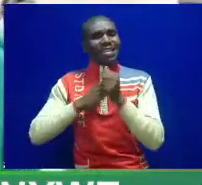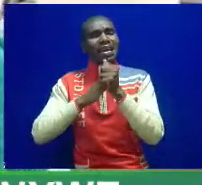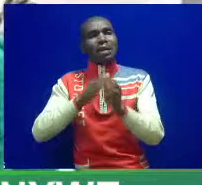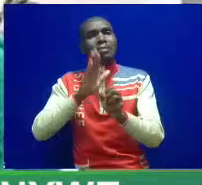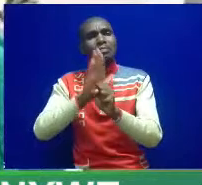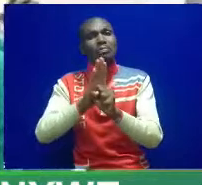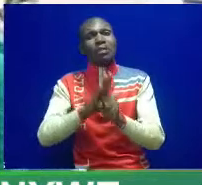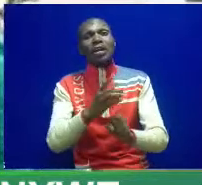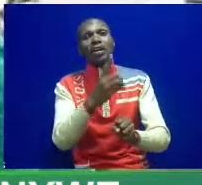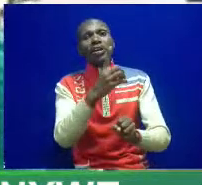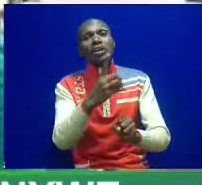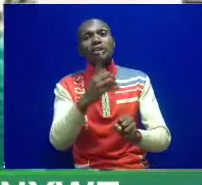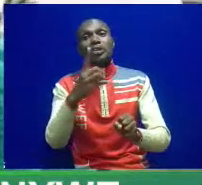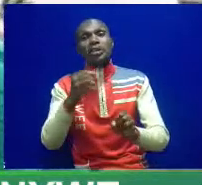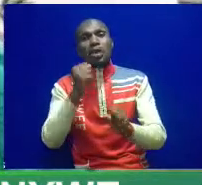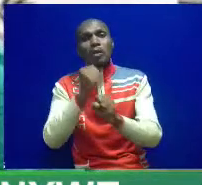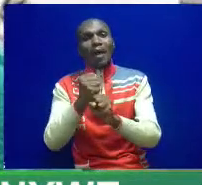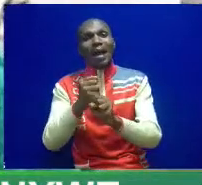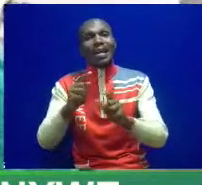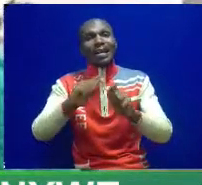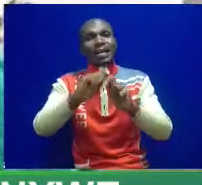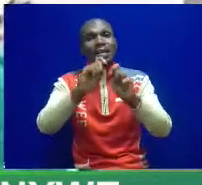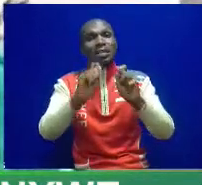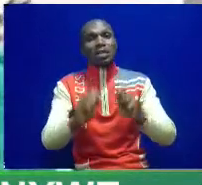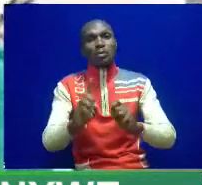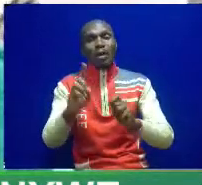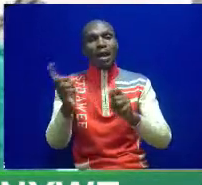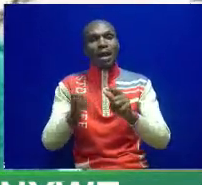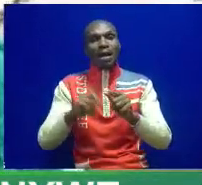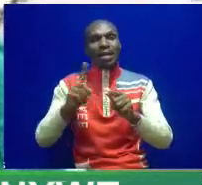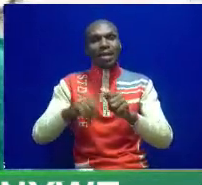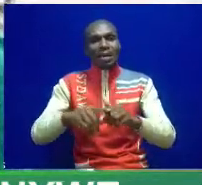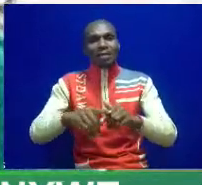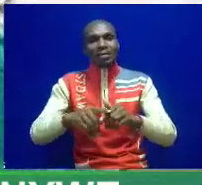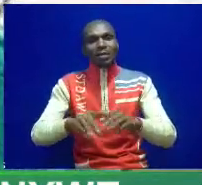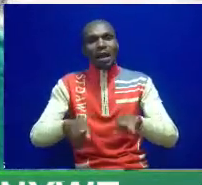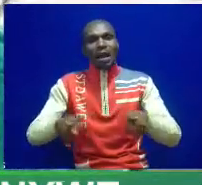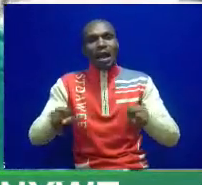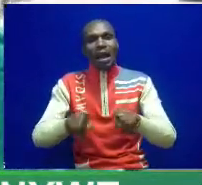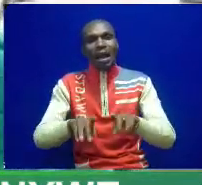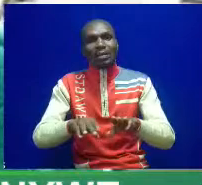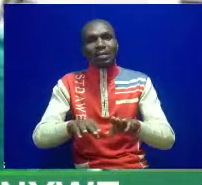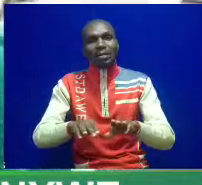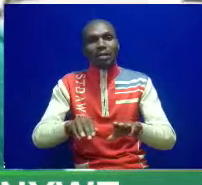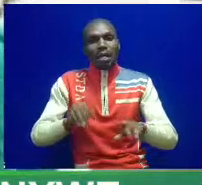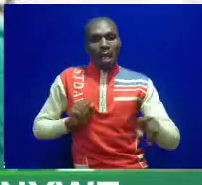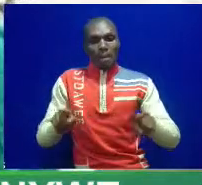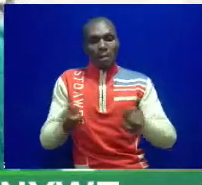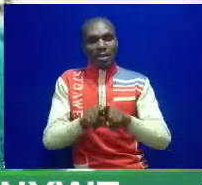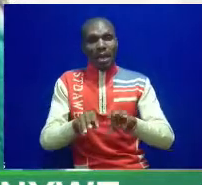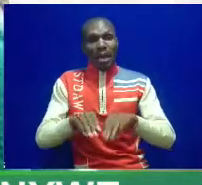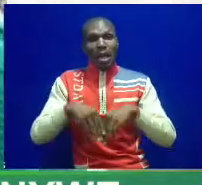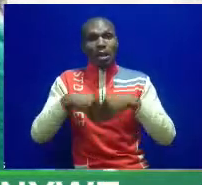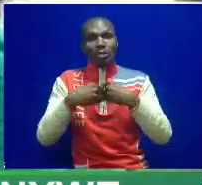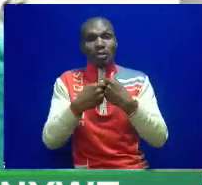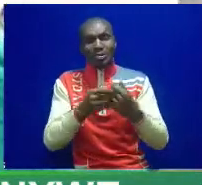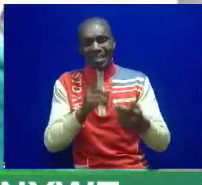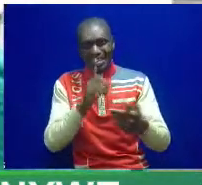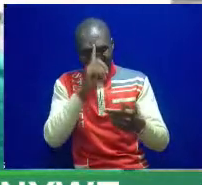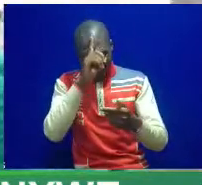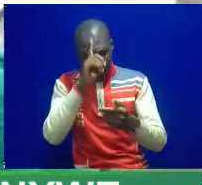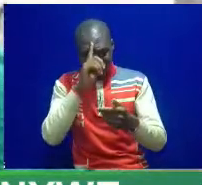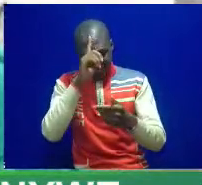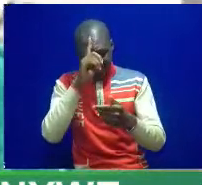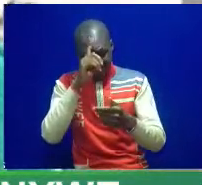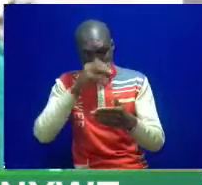but let's team up together, help baby Sagini, let's fly him out and the sister. We give them serious medical